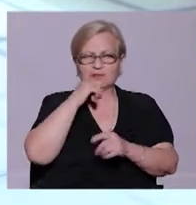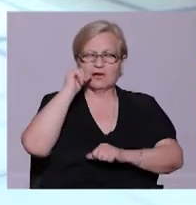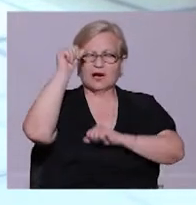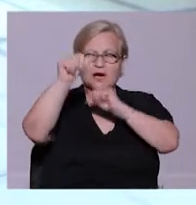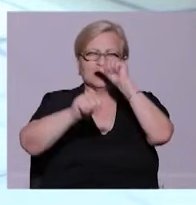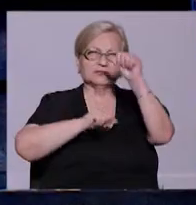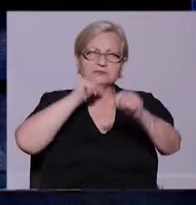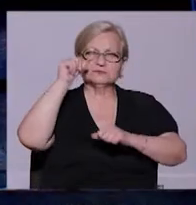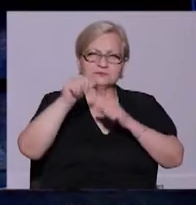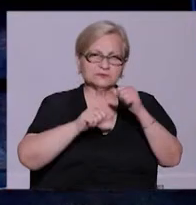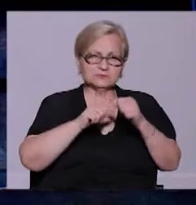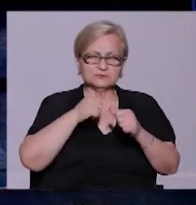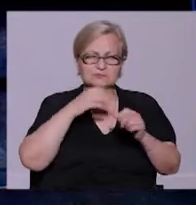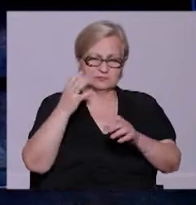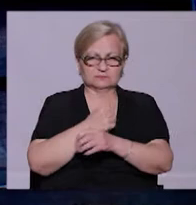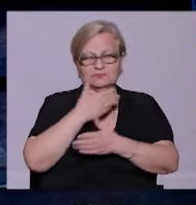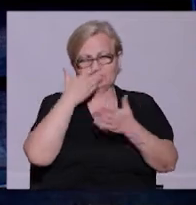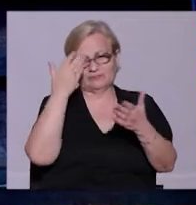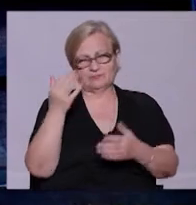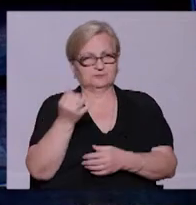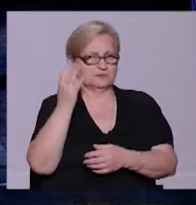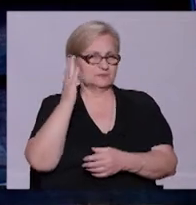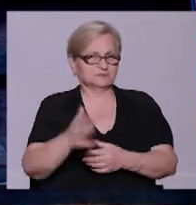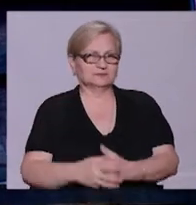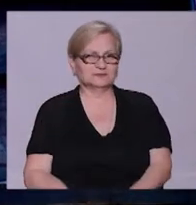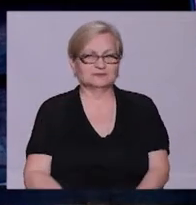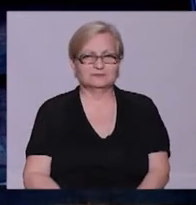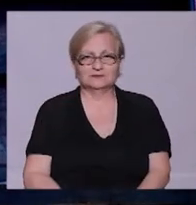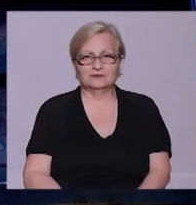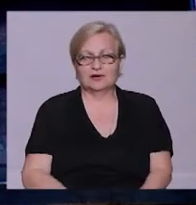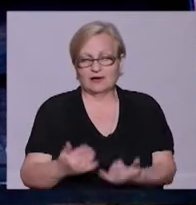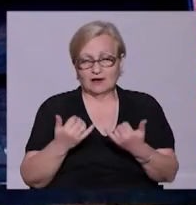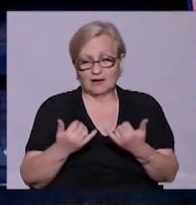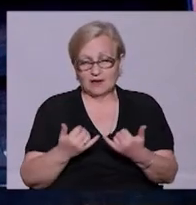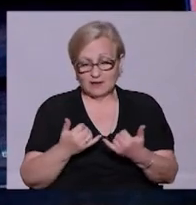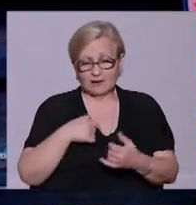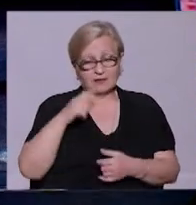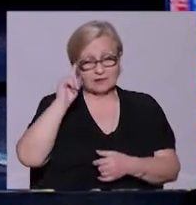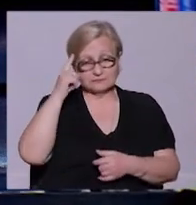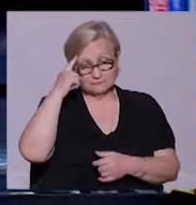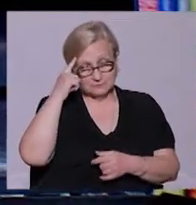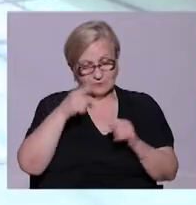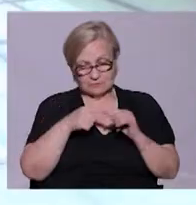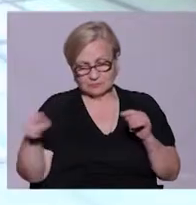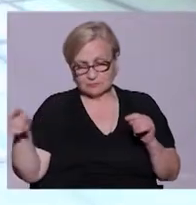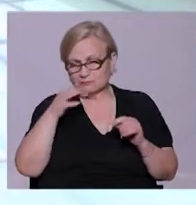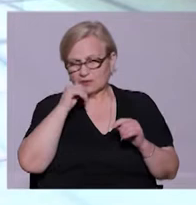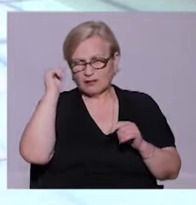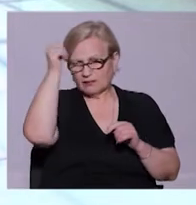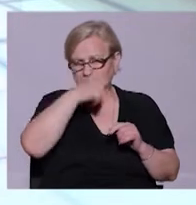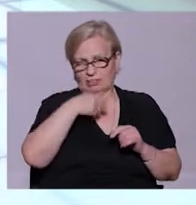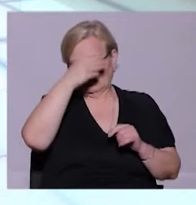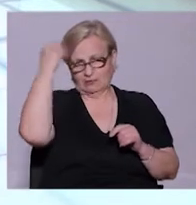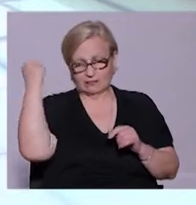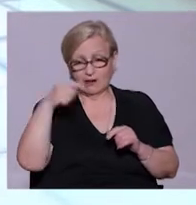შემდეგ წავიკითხო. რა საინტერესო იქნება? ახლა რასაც ვფიქრობ, ერთი წლის მერე ხომ შეიძლება სულაც არ მახსოვდეს.